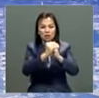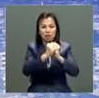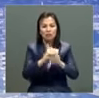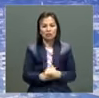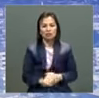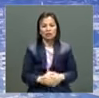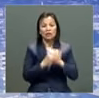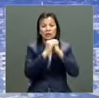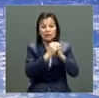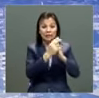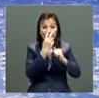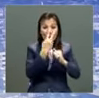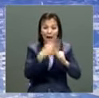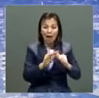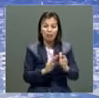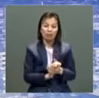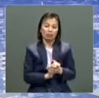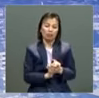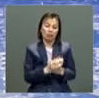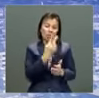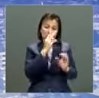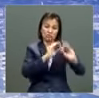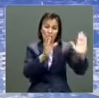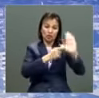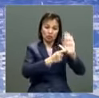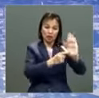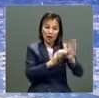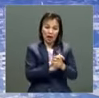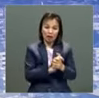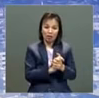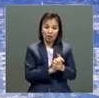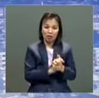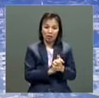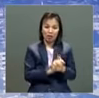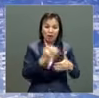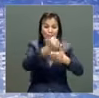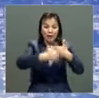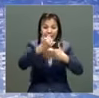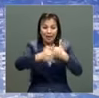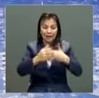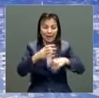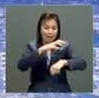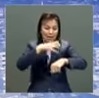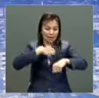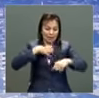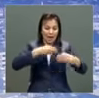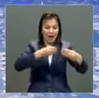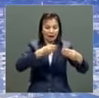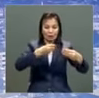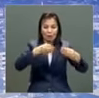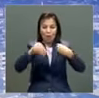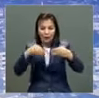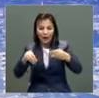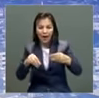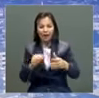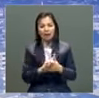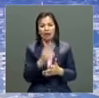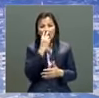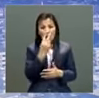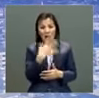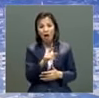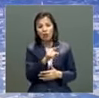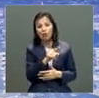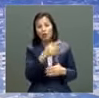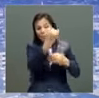ดแล้วจะเกิดอะไรขึ้นแต่ขณะเดียวกันประเทศอื่นๆที่เกิดขึ้นตามหลังบางประเทศจะบอกว่าจะผ่อนคลายแล้วเขาจะเกิดอะไรขึ้น